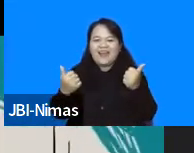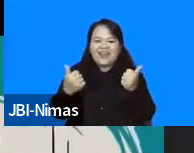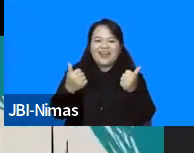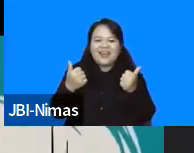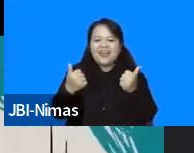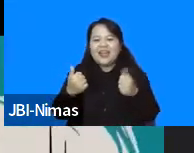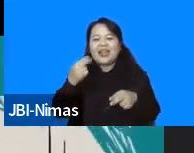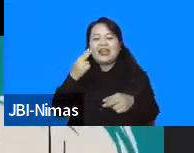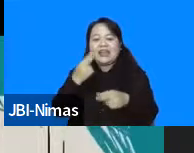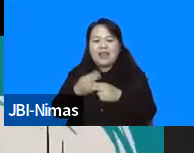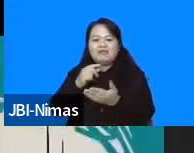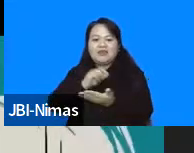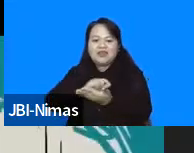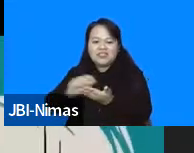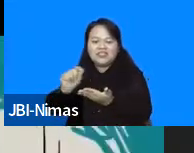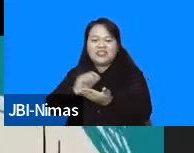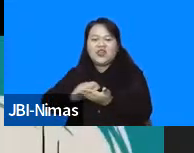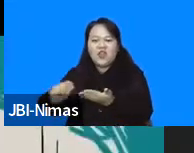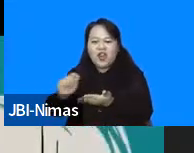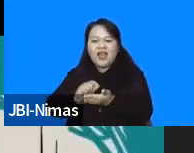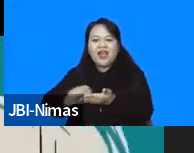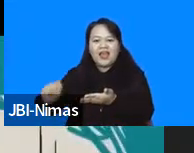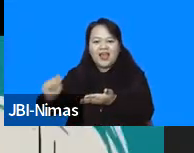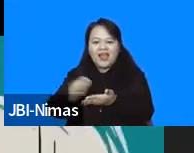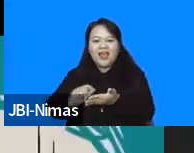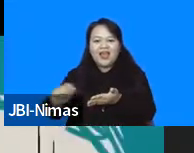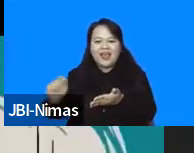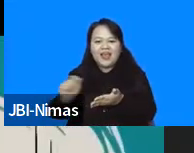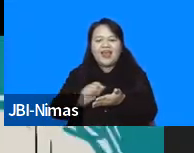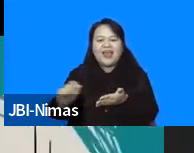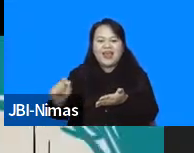aman bernama sekolah.